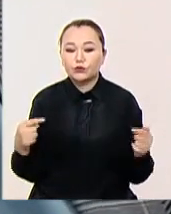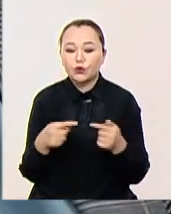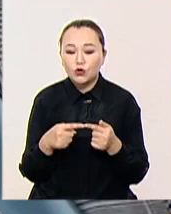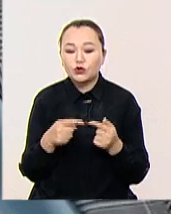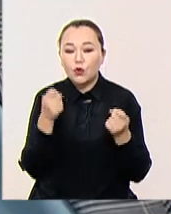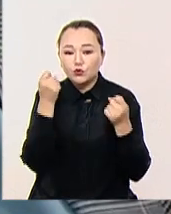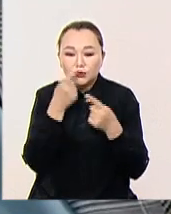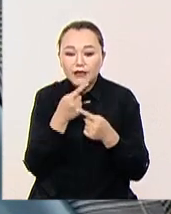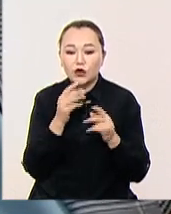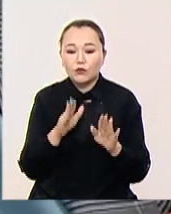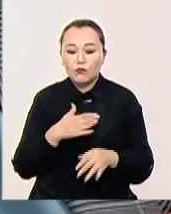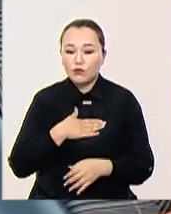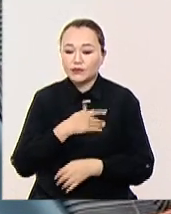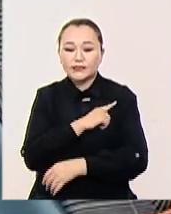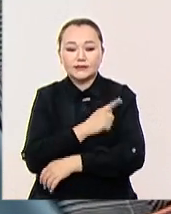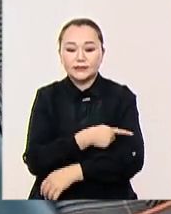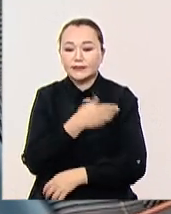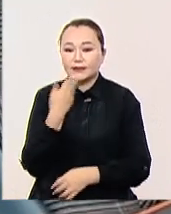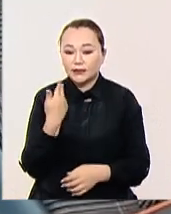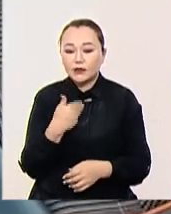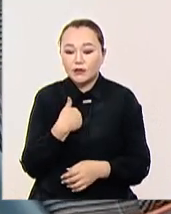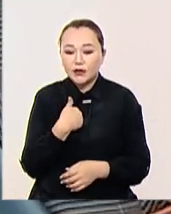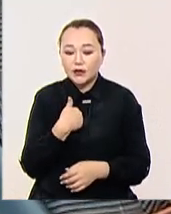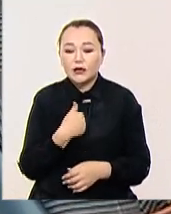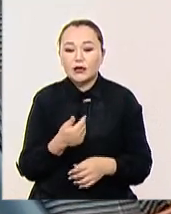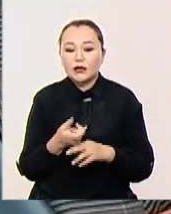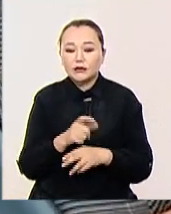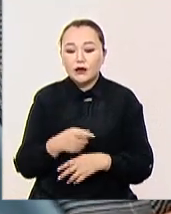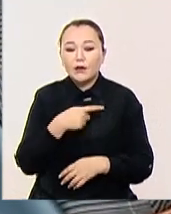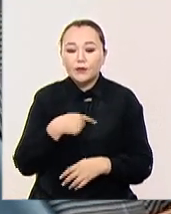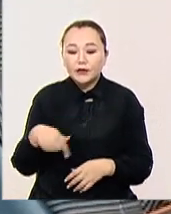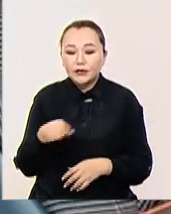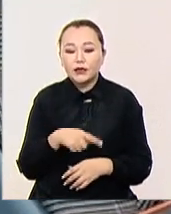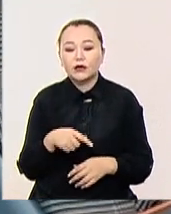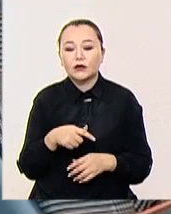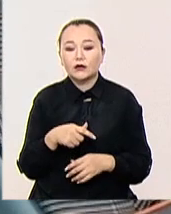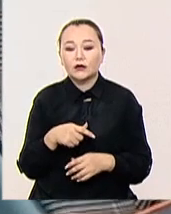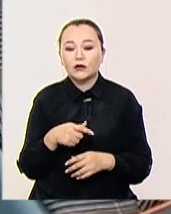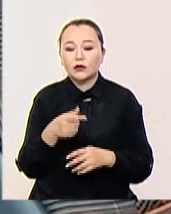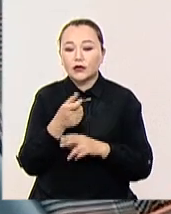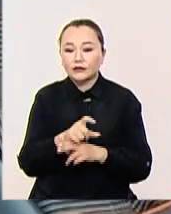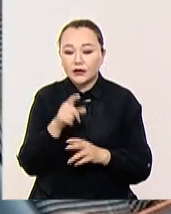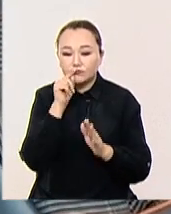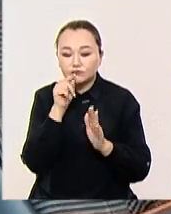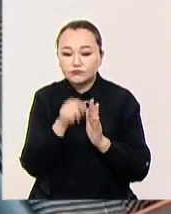білу ол біздің құзыретімізде емес. Біз оны жаңа бізде жаңа онда ол